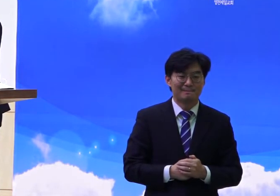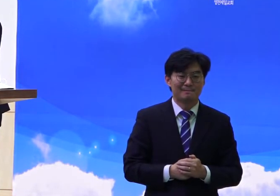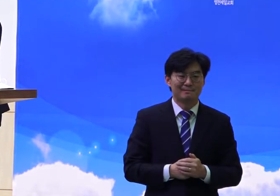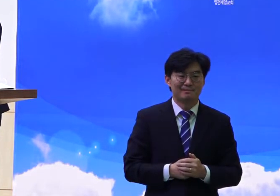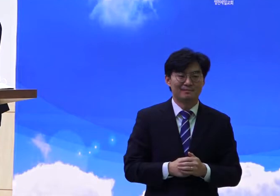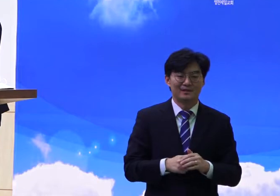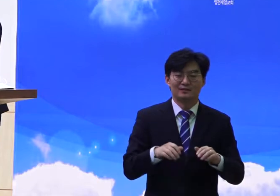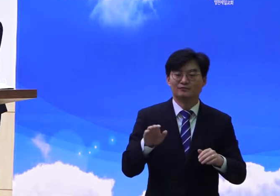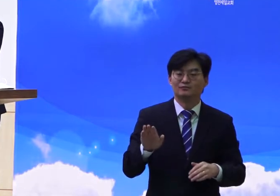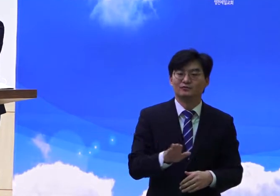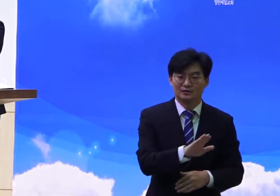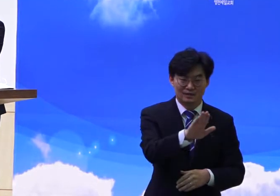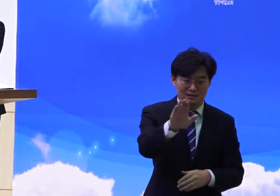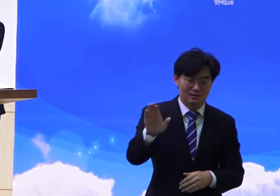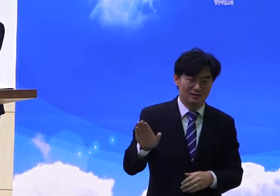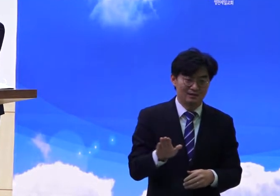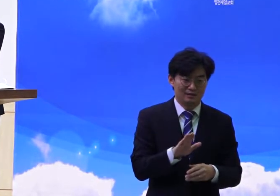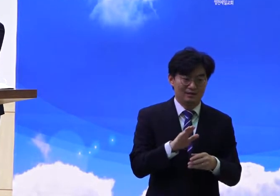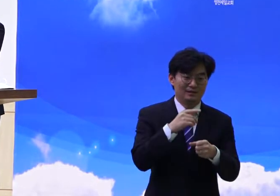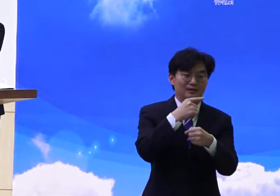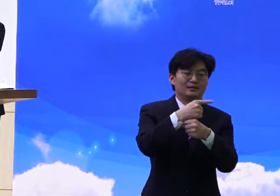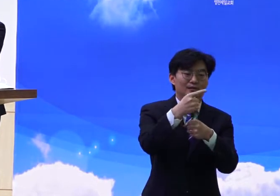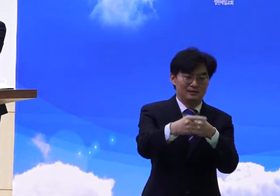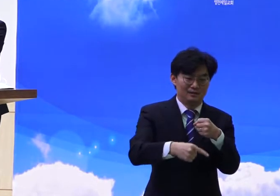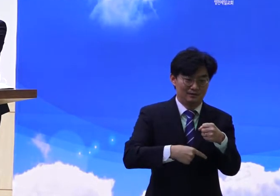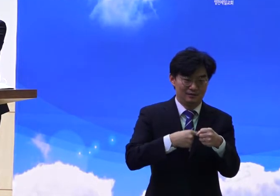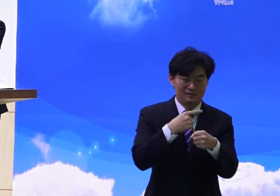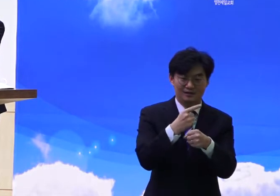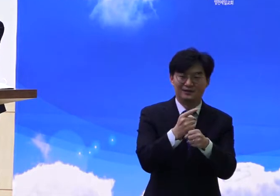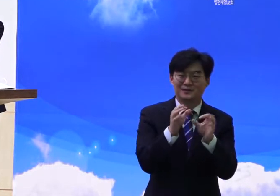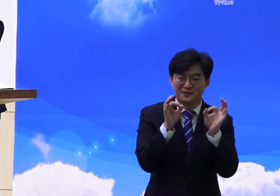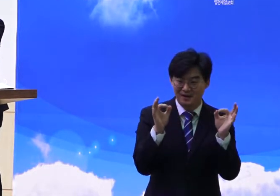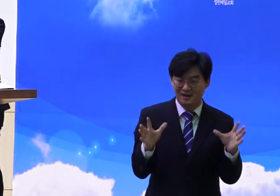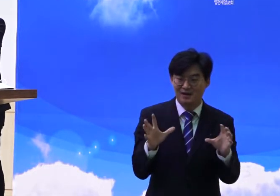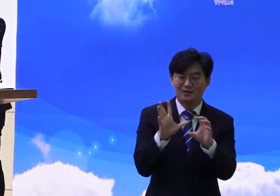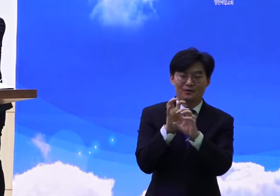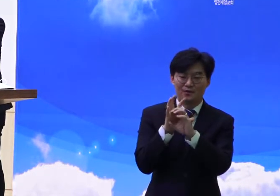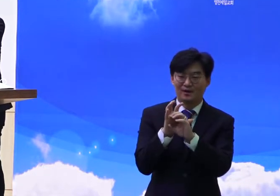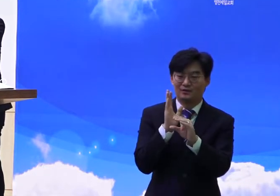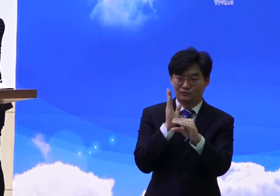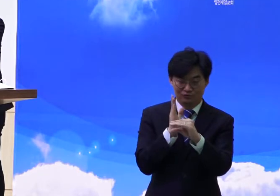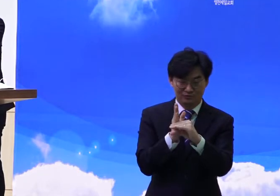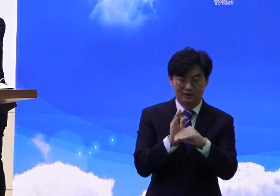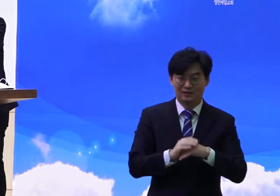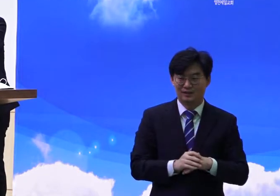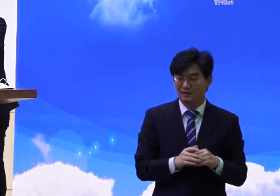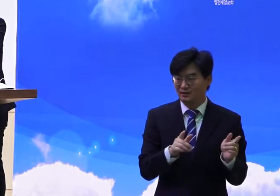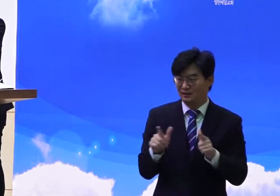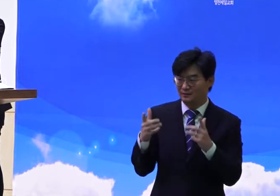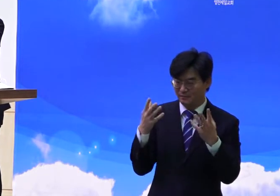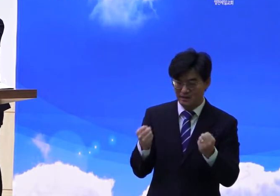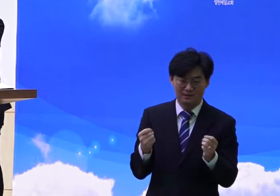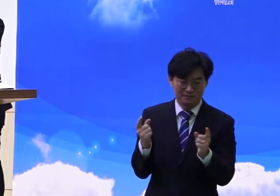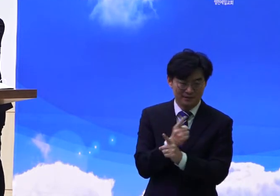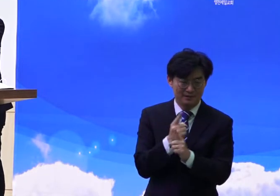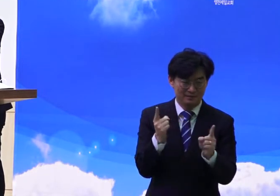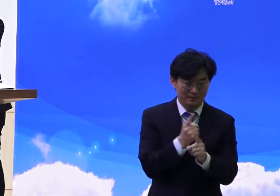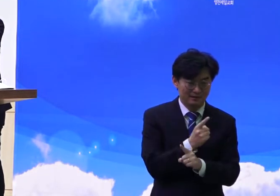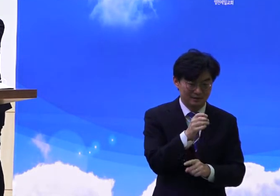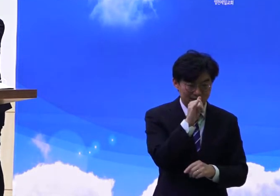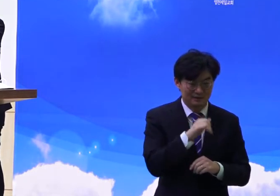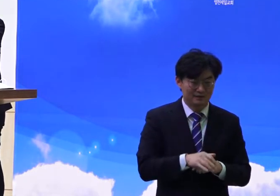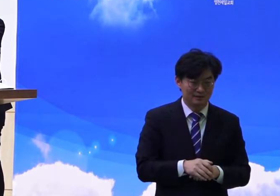우리가 1년 이상의 코로나 시대를 보내면서 많은 것이 변했습니다.